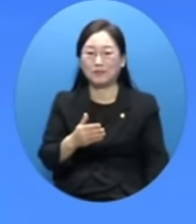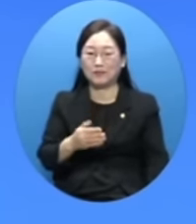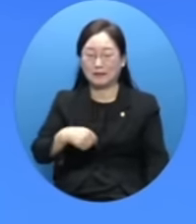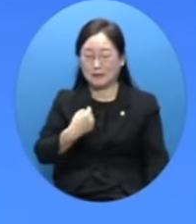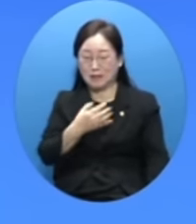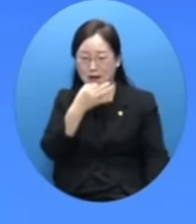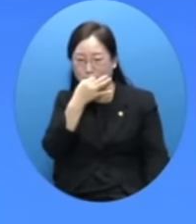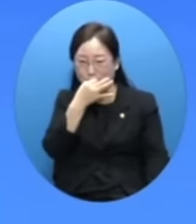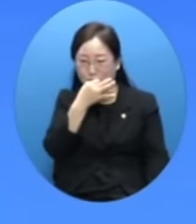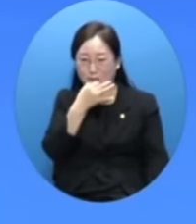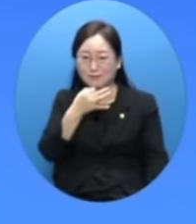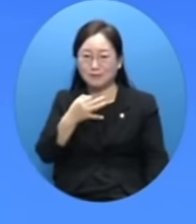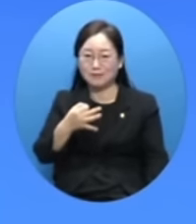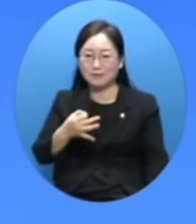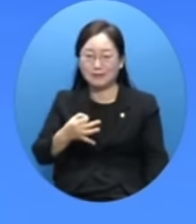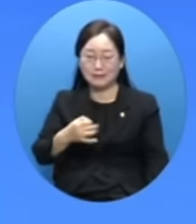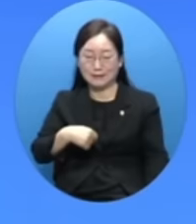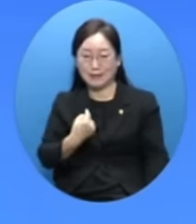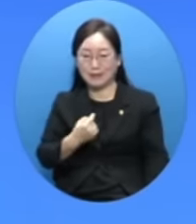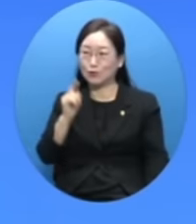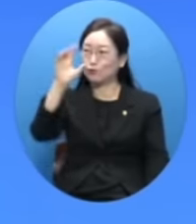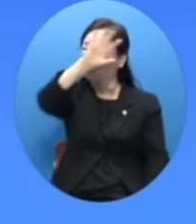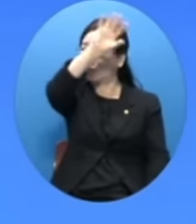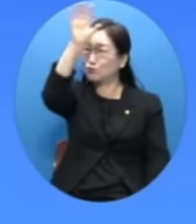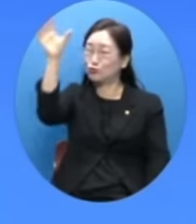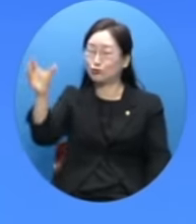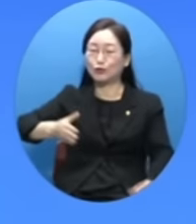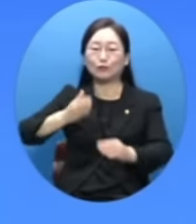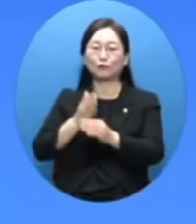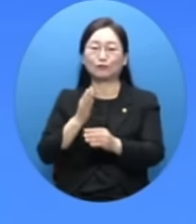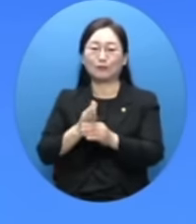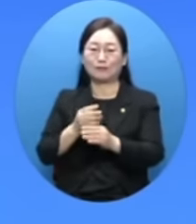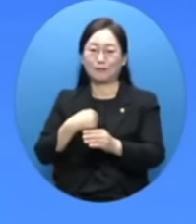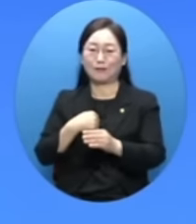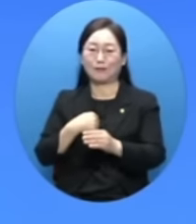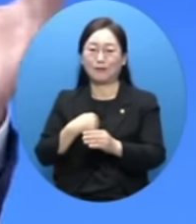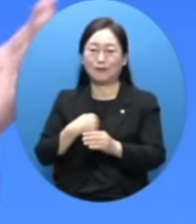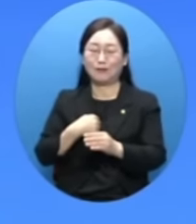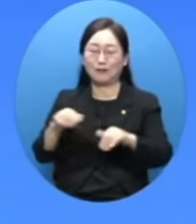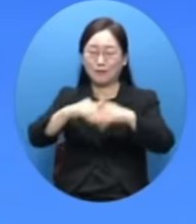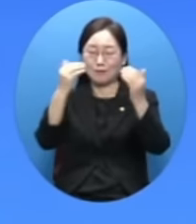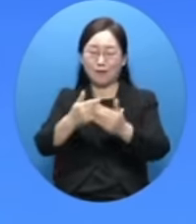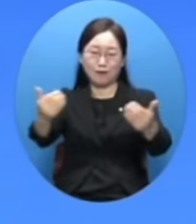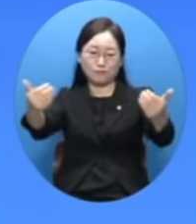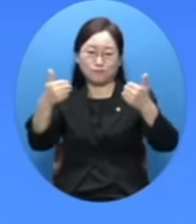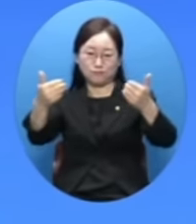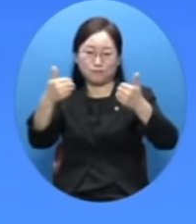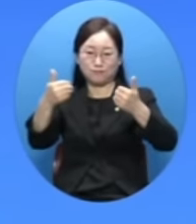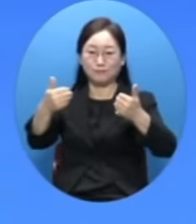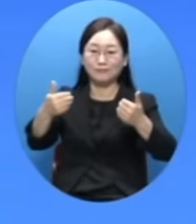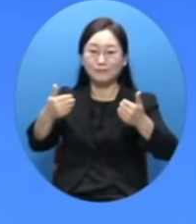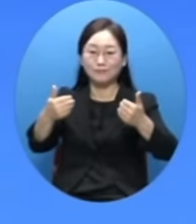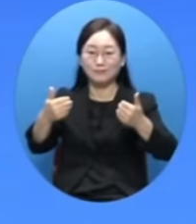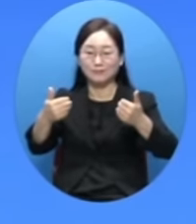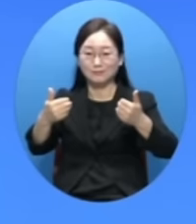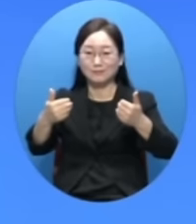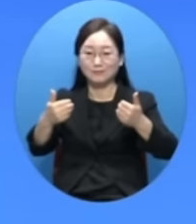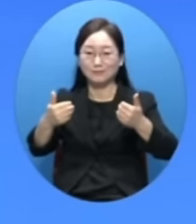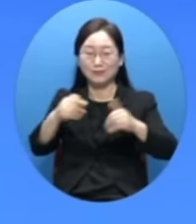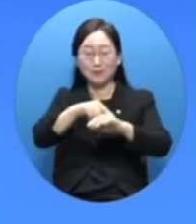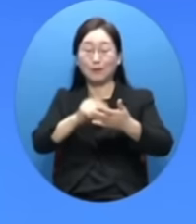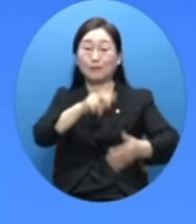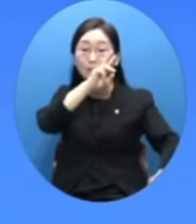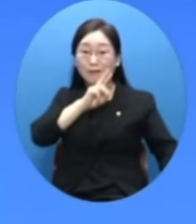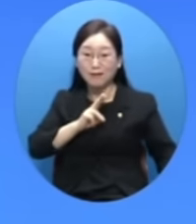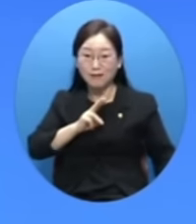자기밖에 모릅니다. 자기가 우주의 중심이고 모든 걸 자기에게 다 맞춰야 그것이 마음이